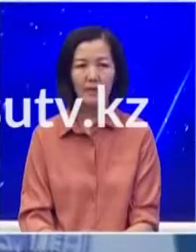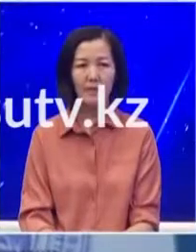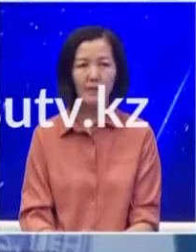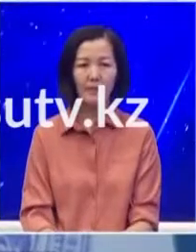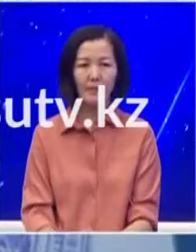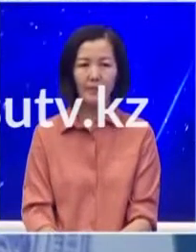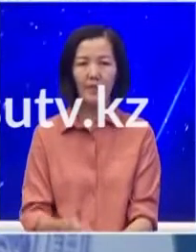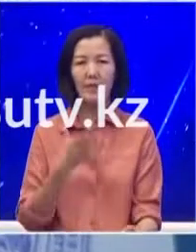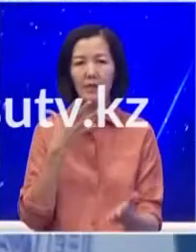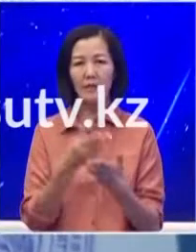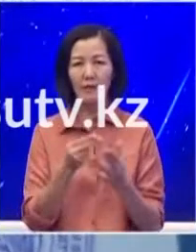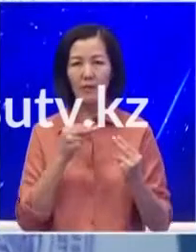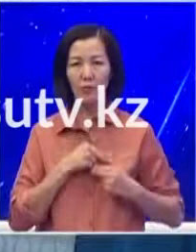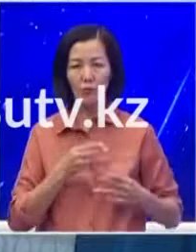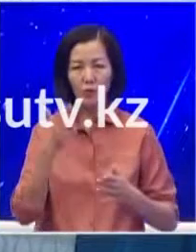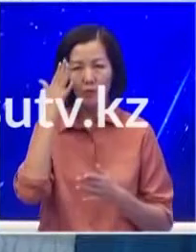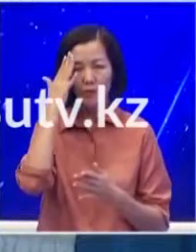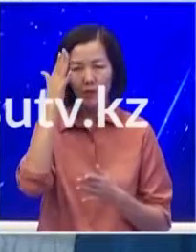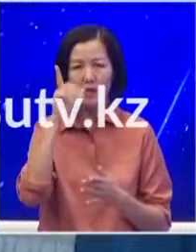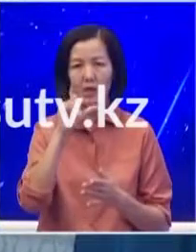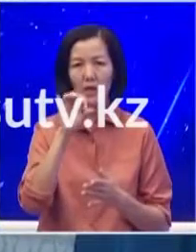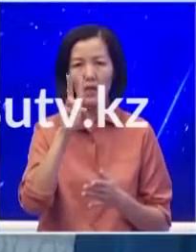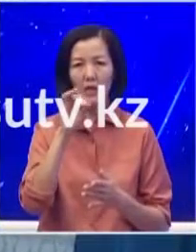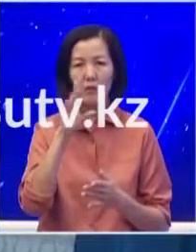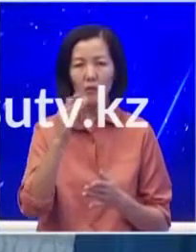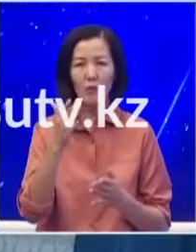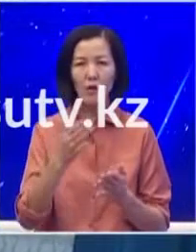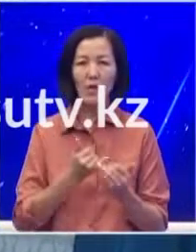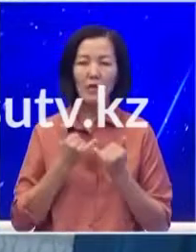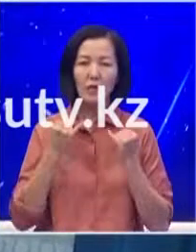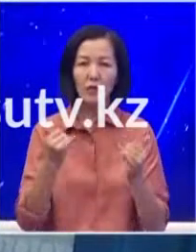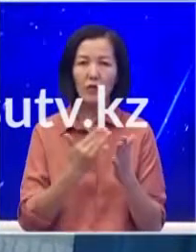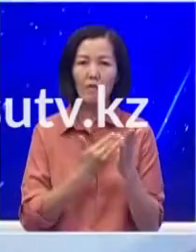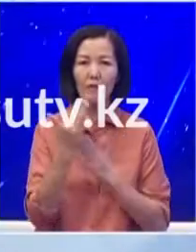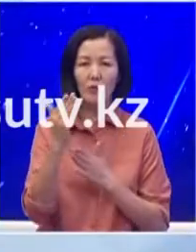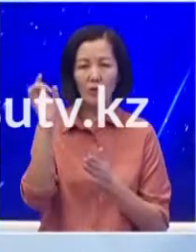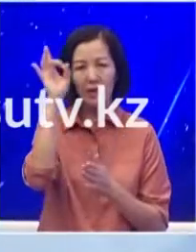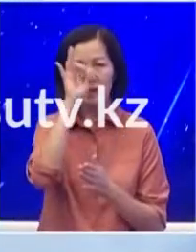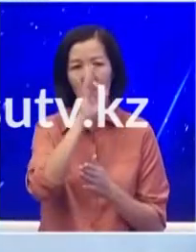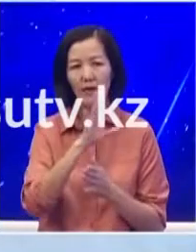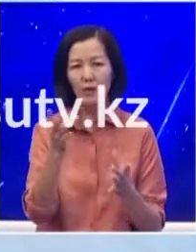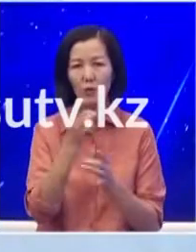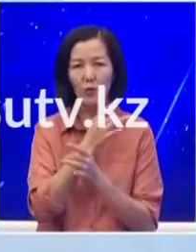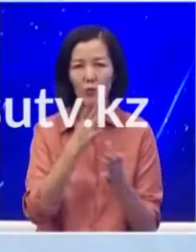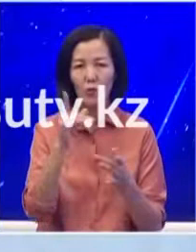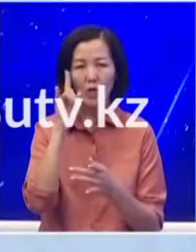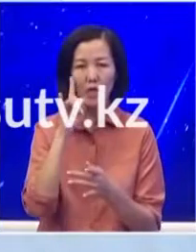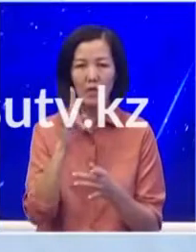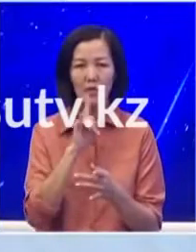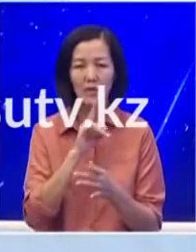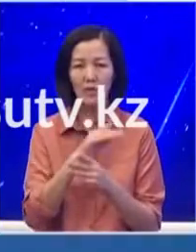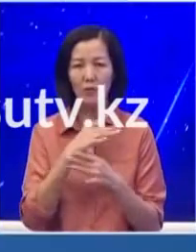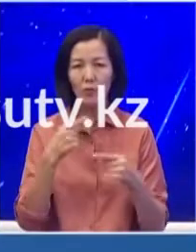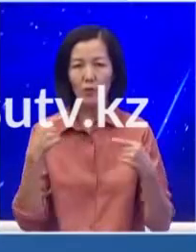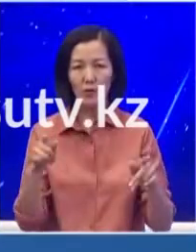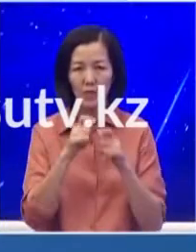Многолетним трудом и редким талантом Ханымбуби Акжолова заслужила высокое звание заслуженного деятеля культуры Республики Казахстан и множество